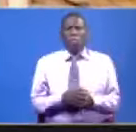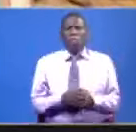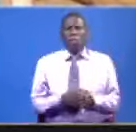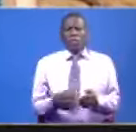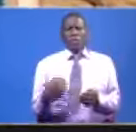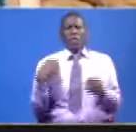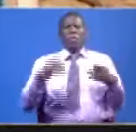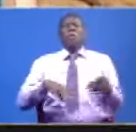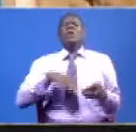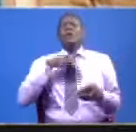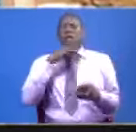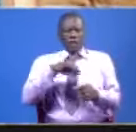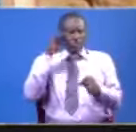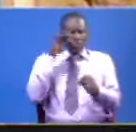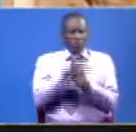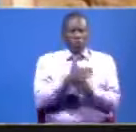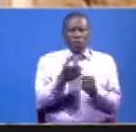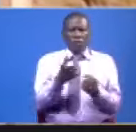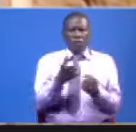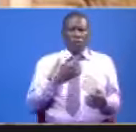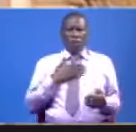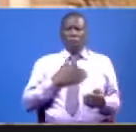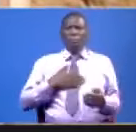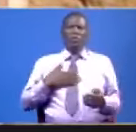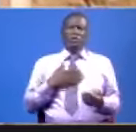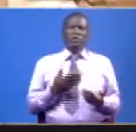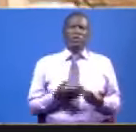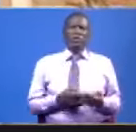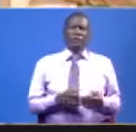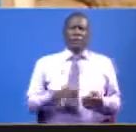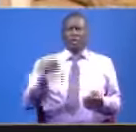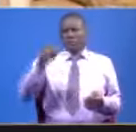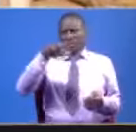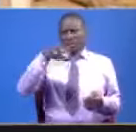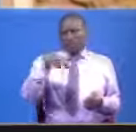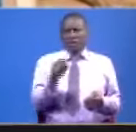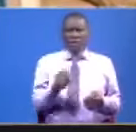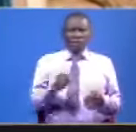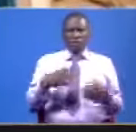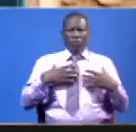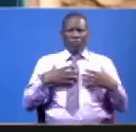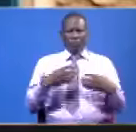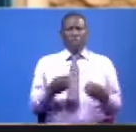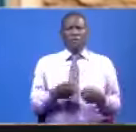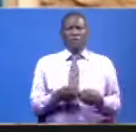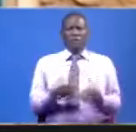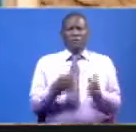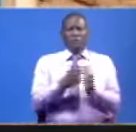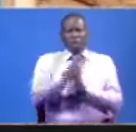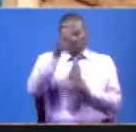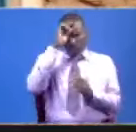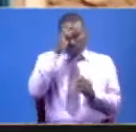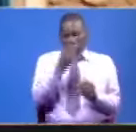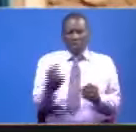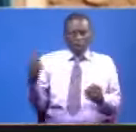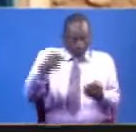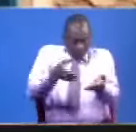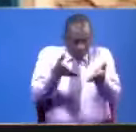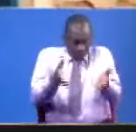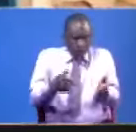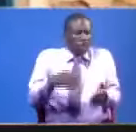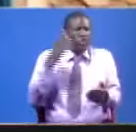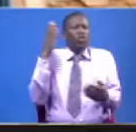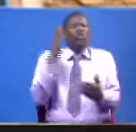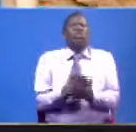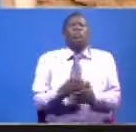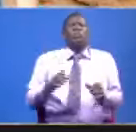imeongezeka sana juu ya hii kitu. Tafadhali waziri wa health na serikali, kujeni ground. Achani kukaa